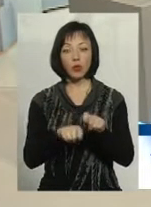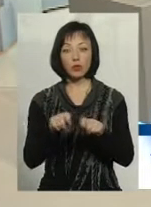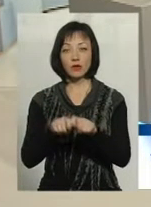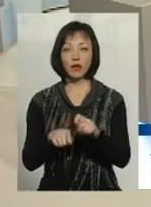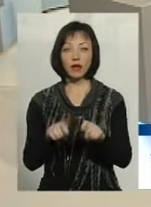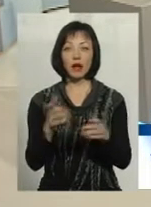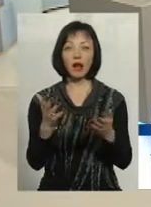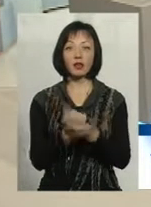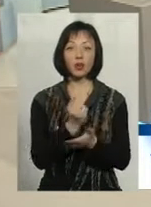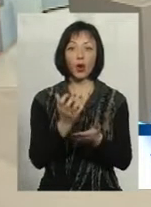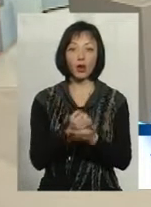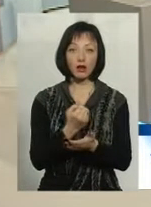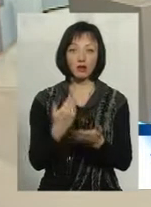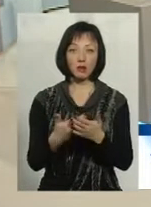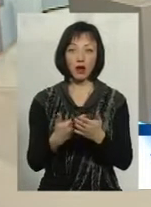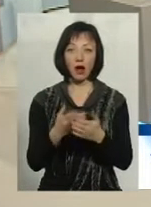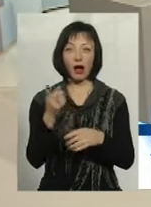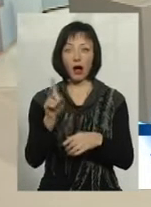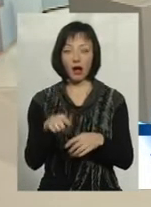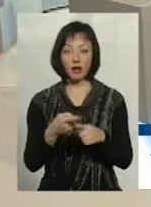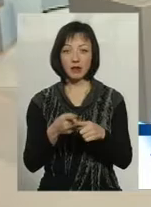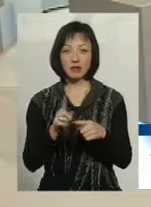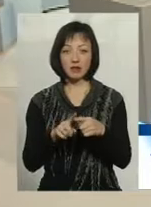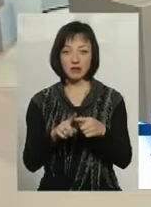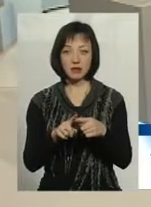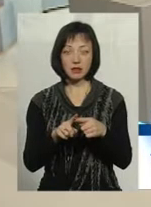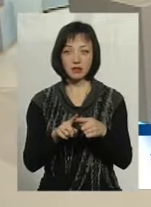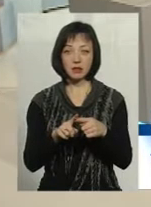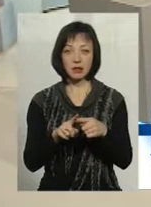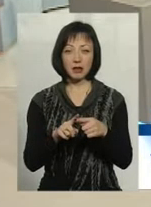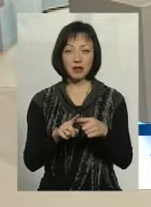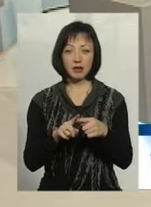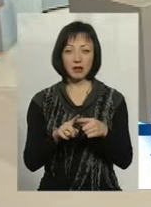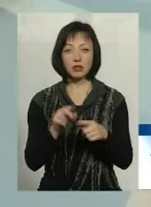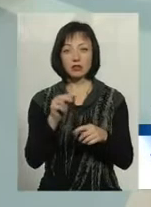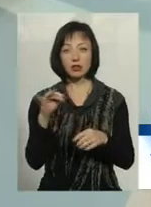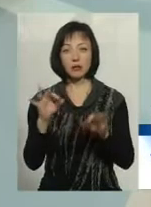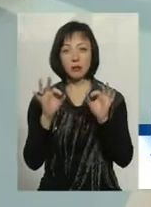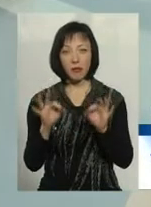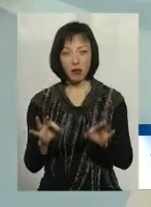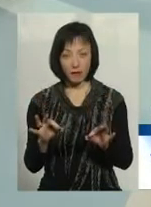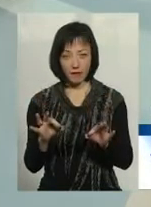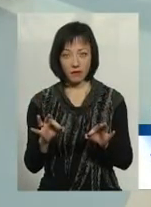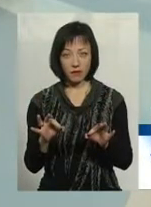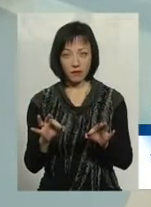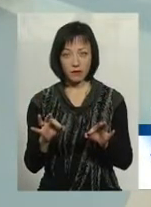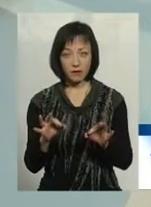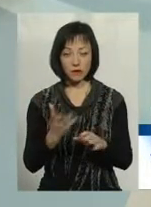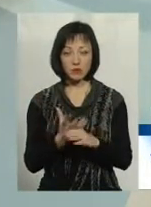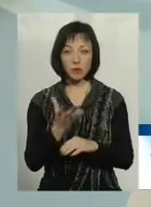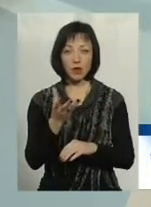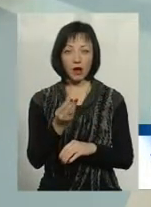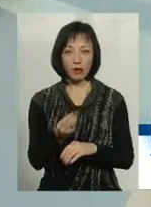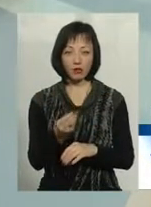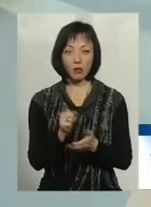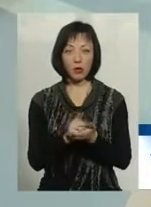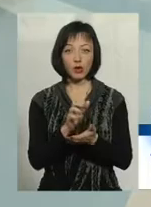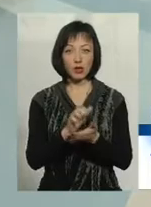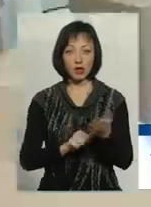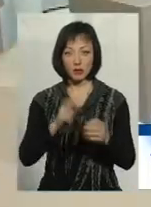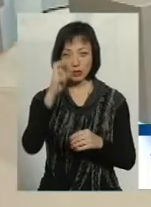рази, звичайно, що інфляція буде вища. Це однозначно. Що я ще хочу сказати, що те, що